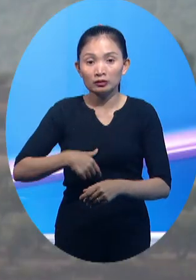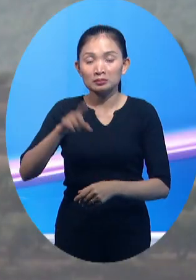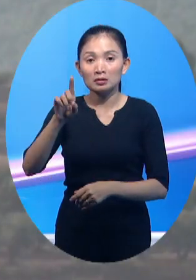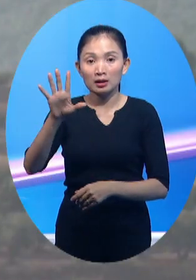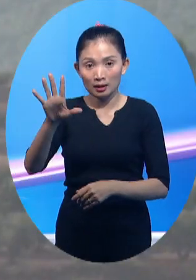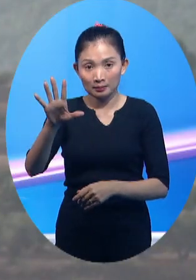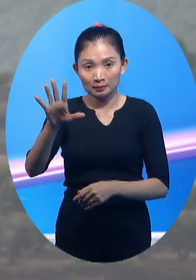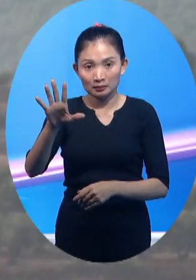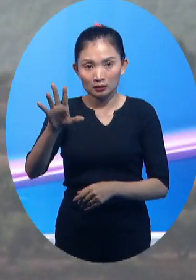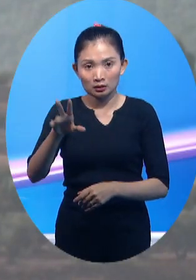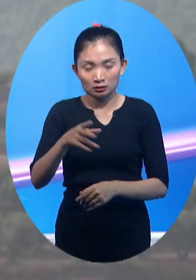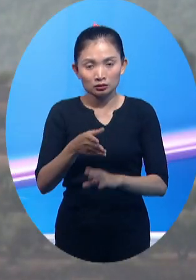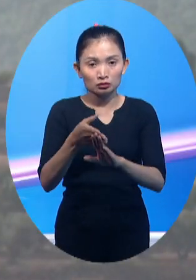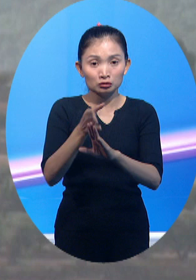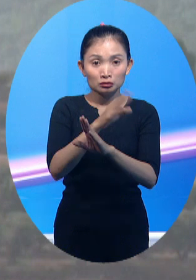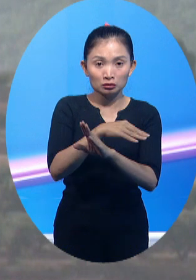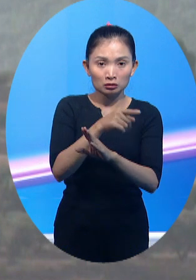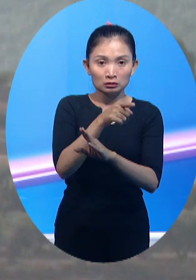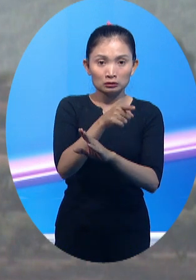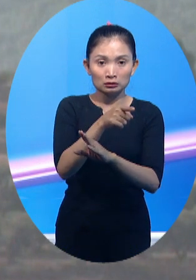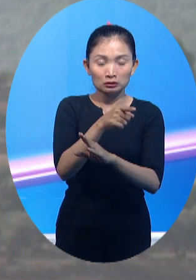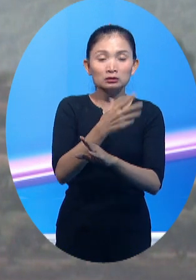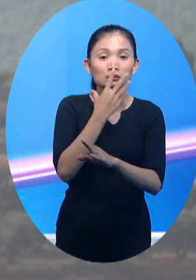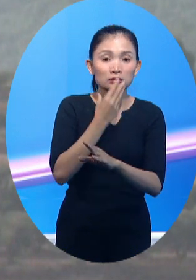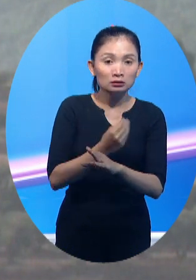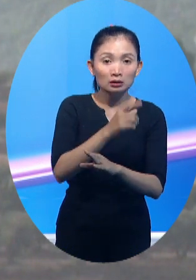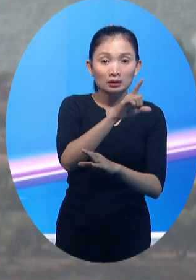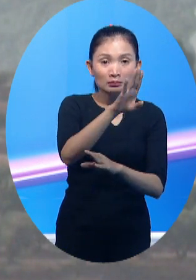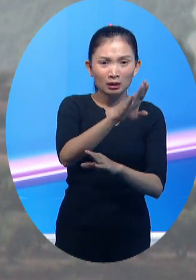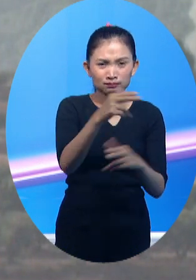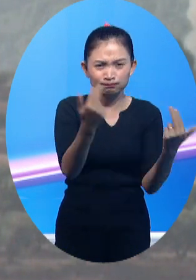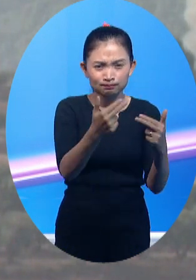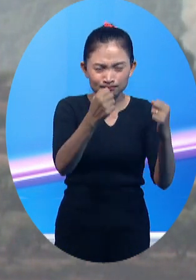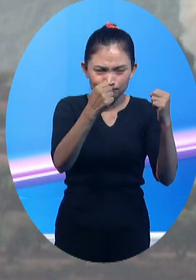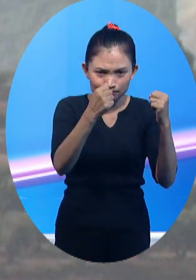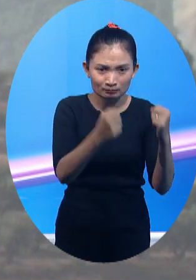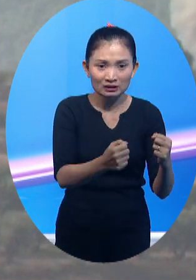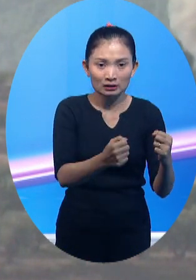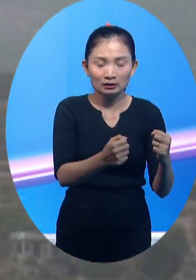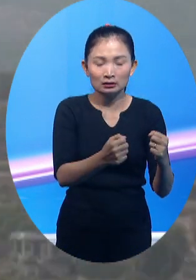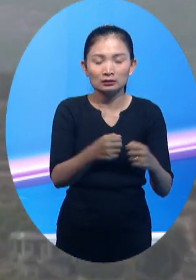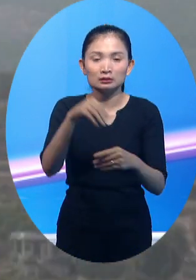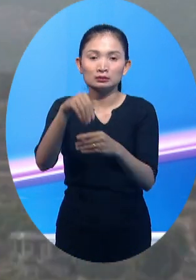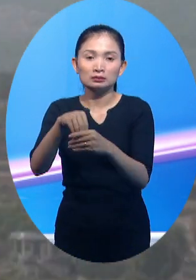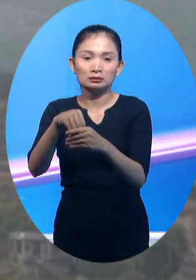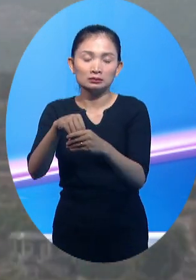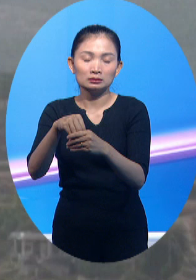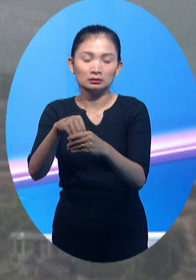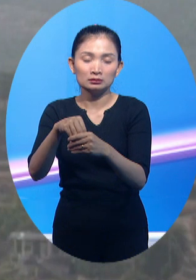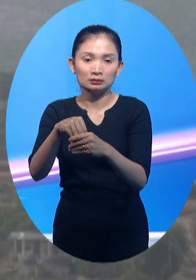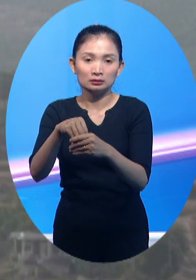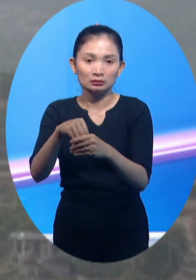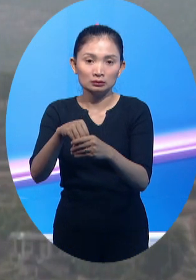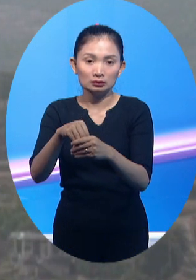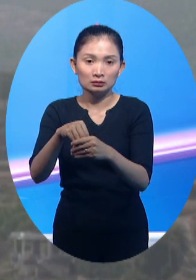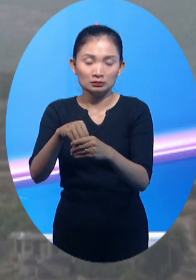ngày sau khi nhóm HB ở Liban và quân đội Israel có một trong những đợt giao tranh giữ dồi nhất trong 10 tháng qua trong bối cảnh lo ngày về